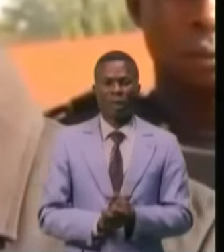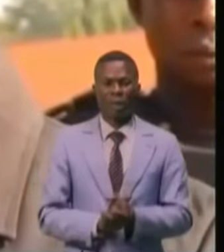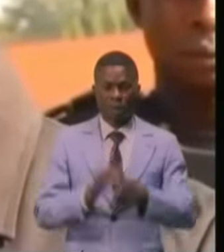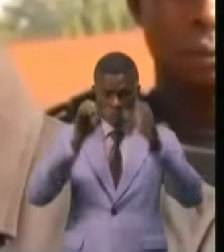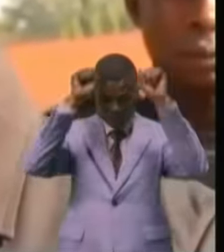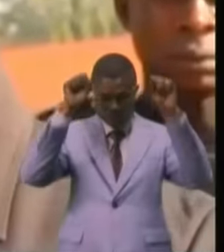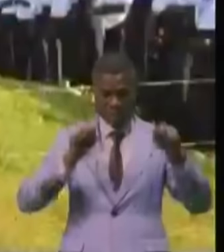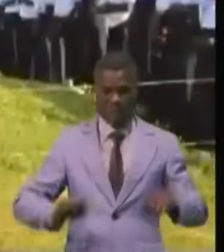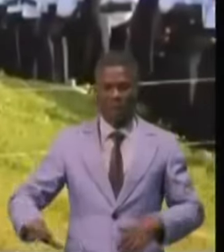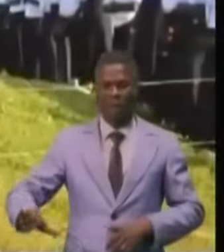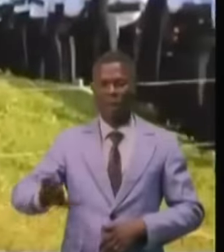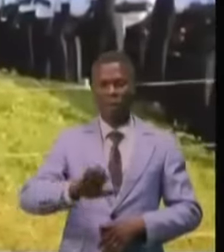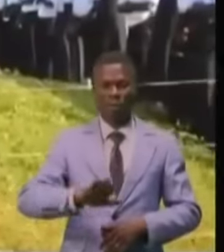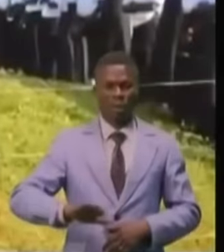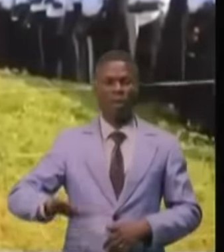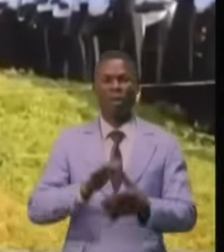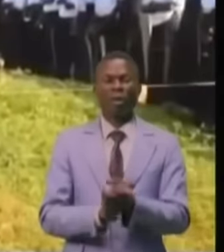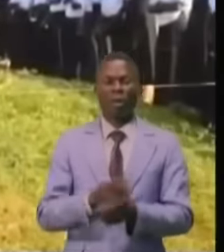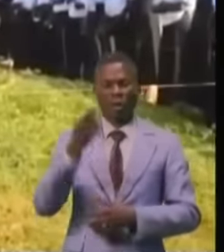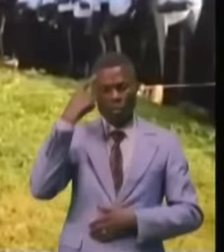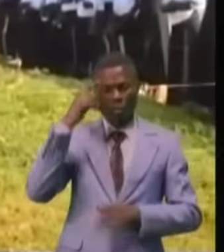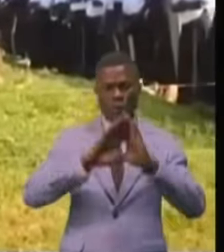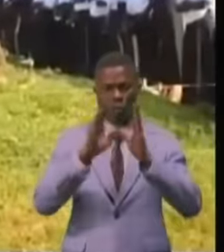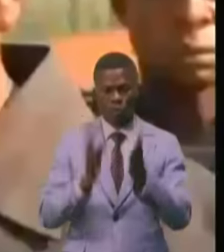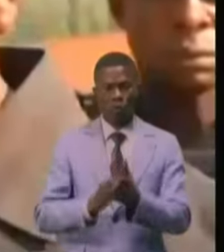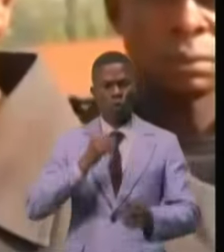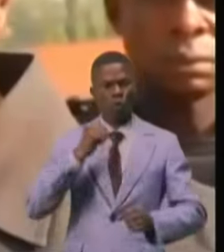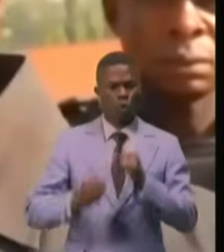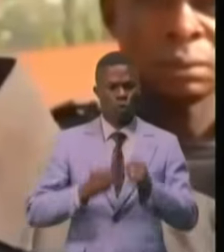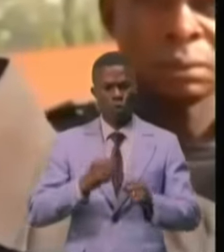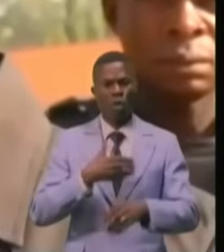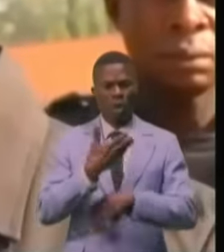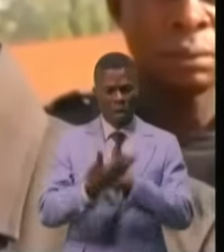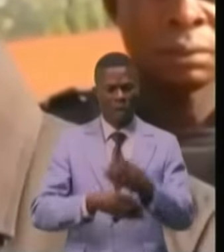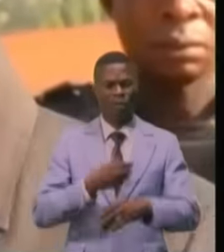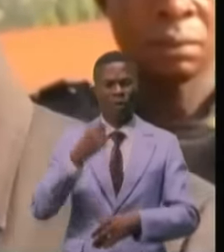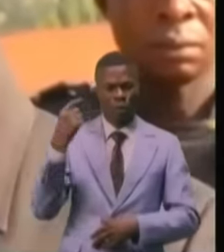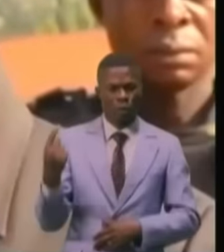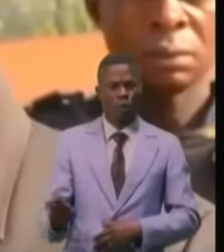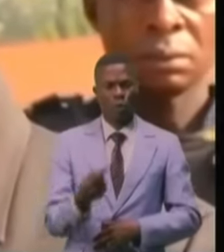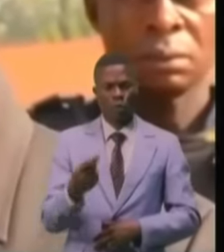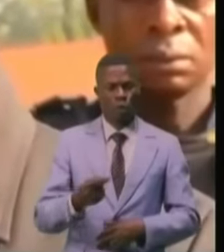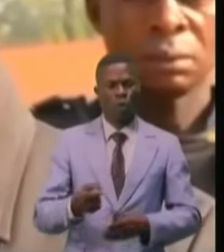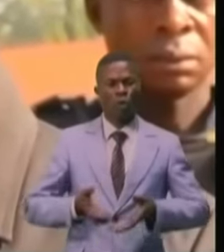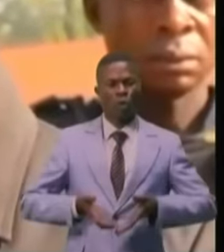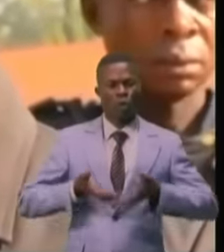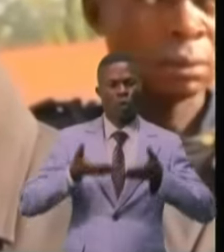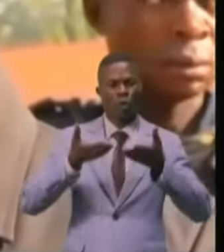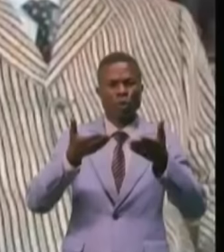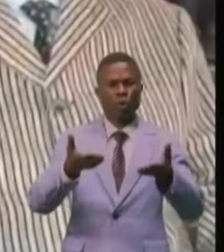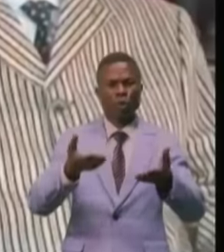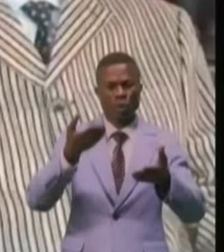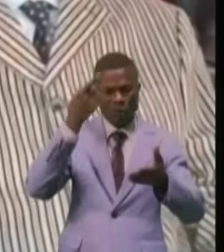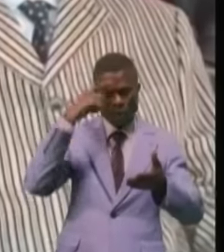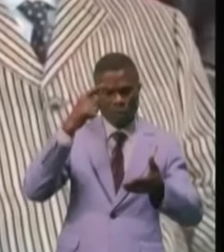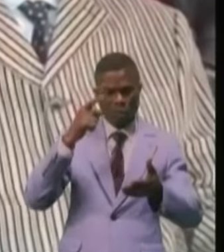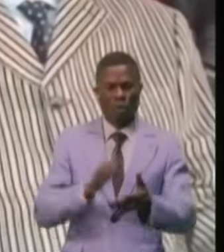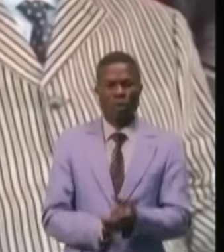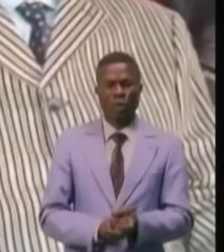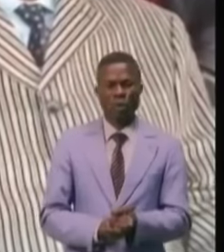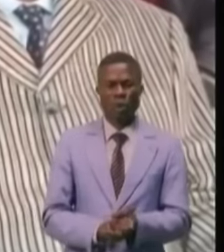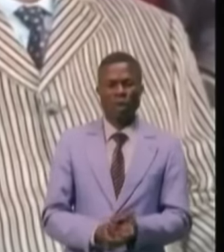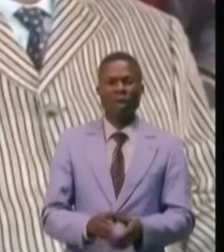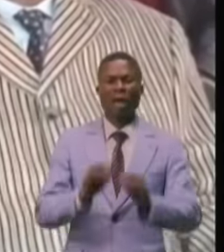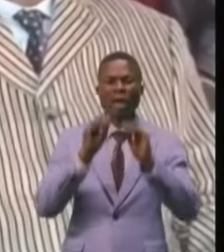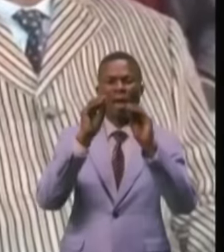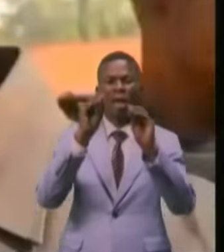de la République, pour tous les efforts qu'il ne cesse de déployer pour l'amélioration de la qualité